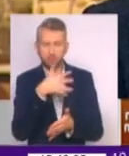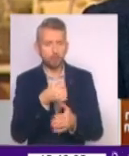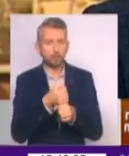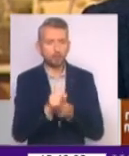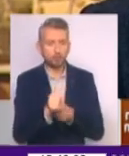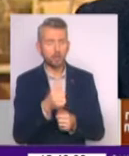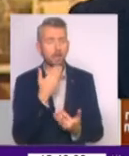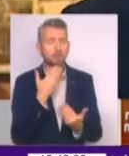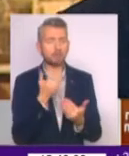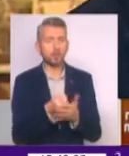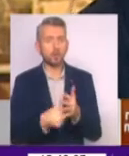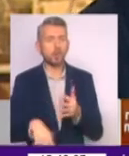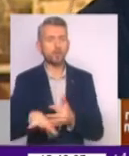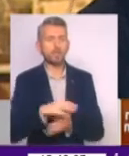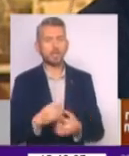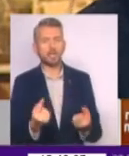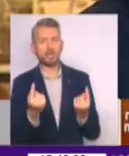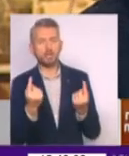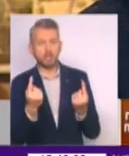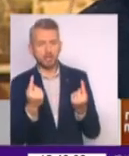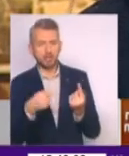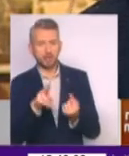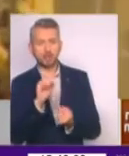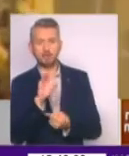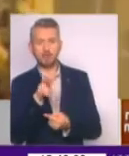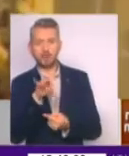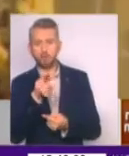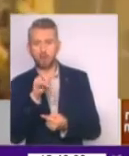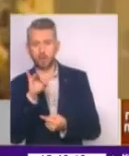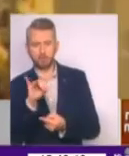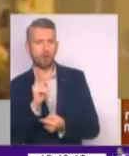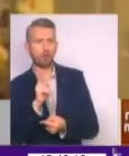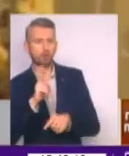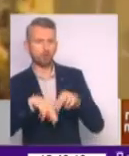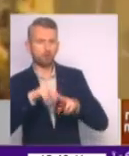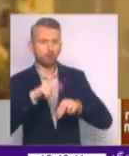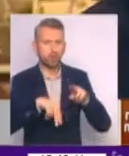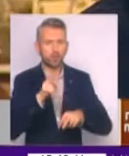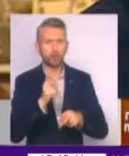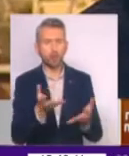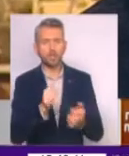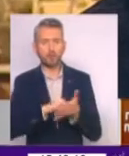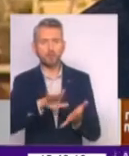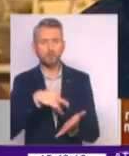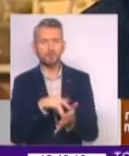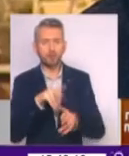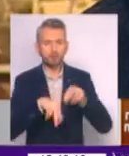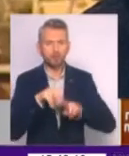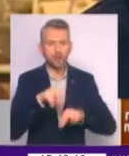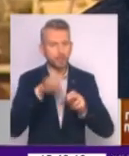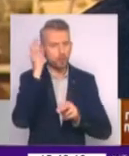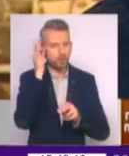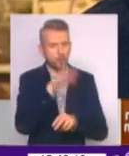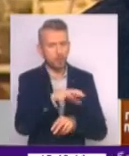всіх великих девелоперів, які будують, які отримали від міста можливість будувати комерційні об'єкти. Це може